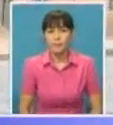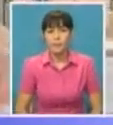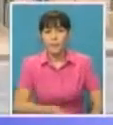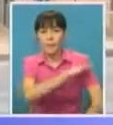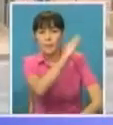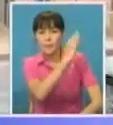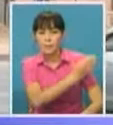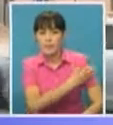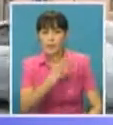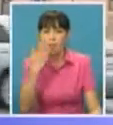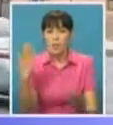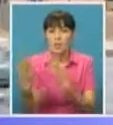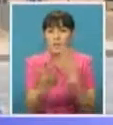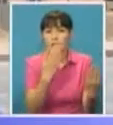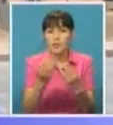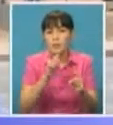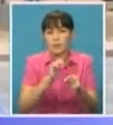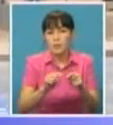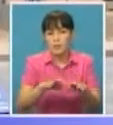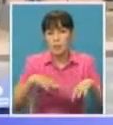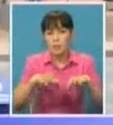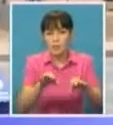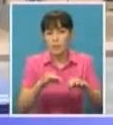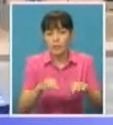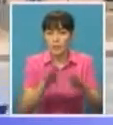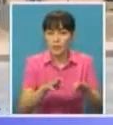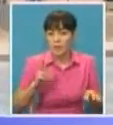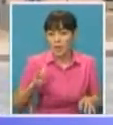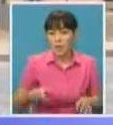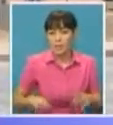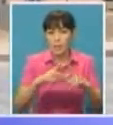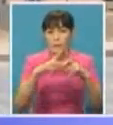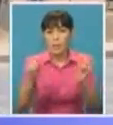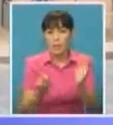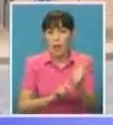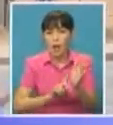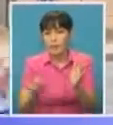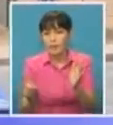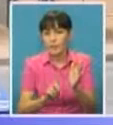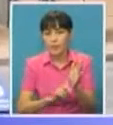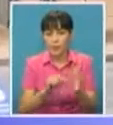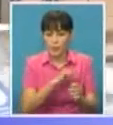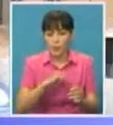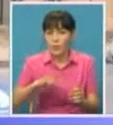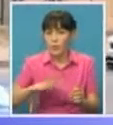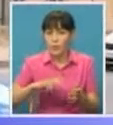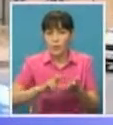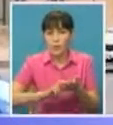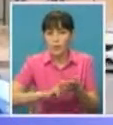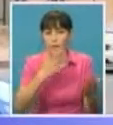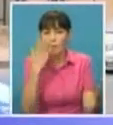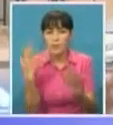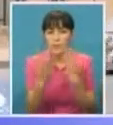желмен скорыспен жүреді. Мен кішкентай қызымды мектепке апарып алып келем, өзімізді ұшырып кетейін дейді мынау жел скорости